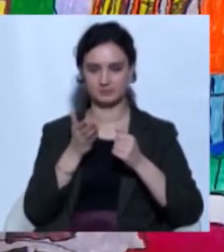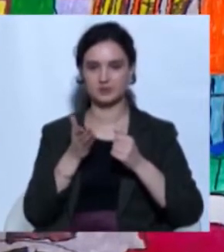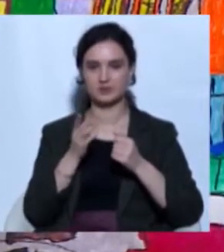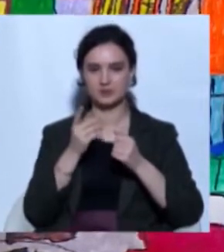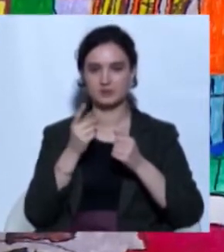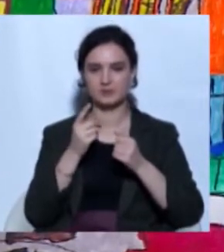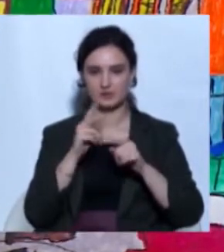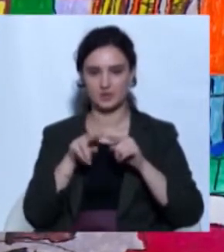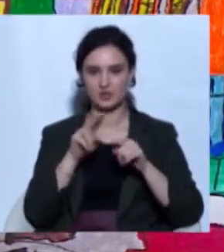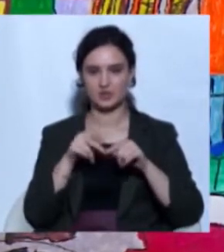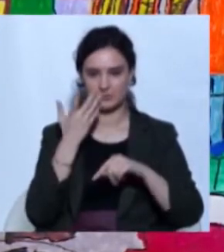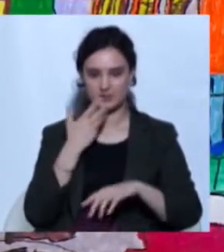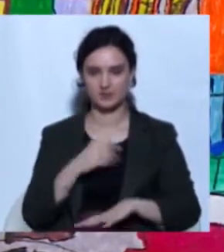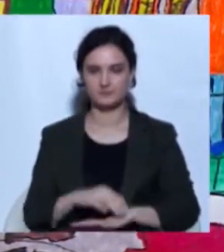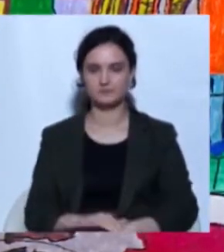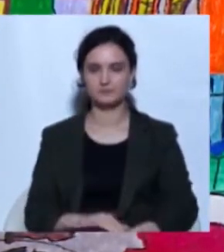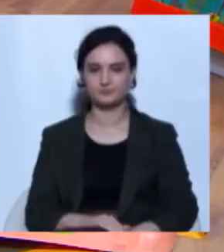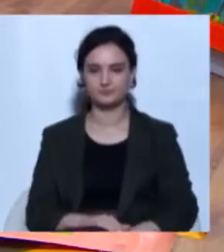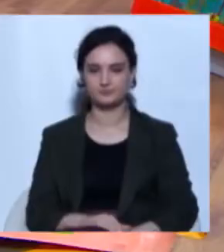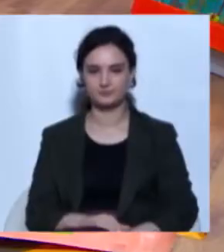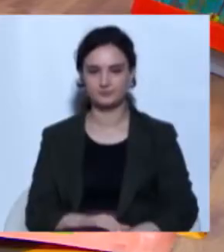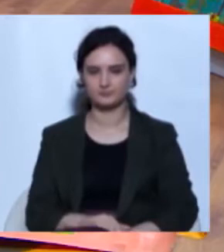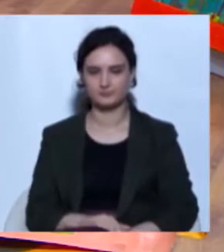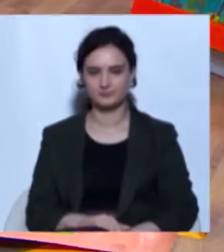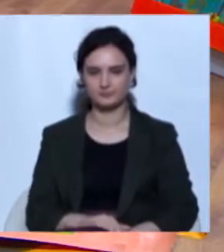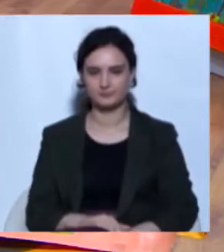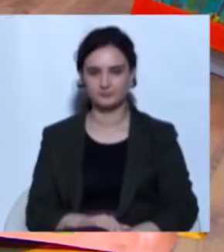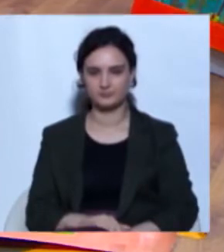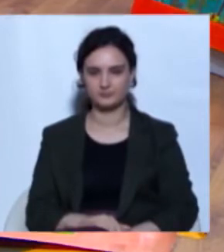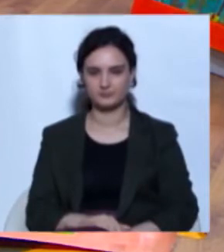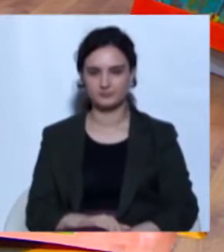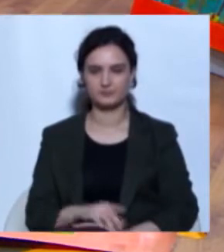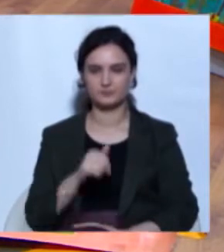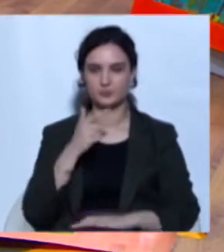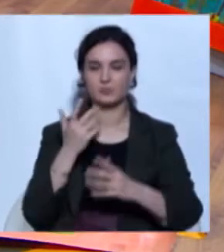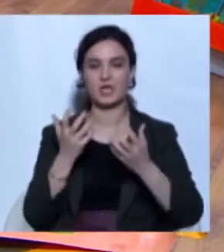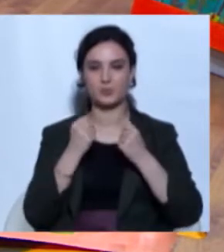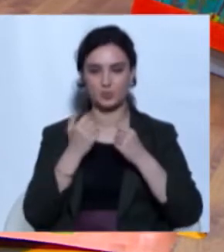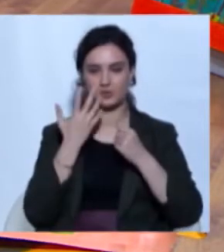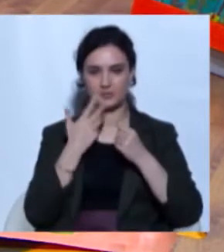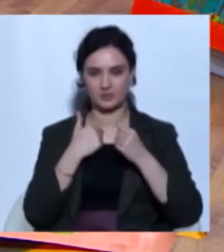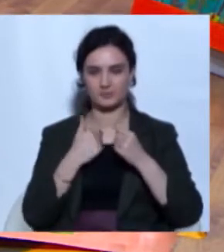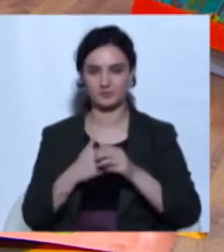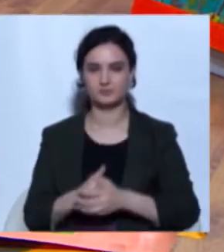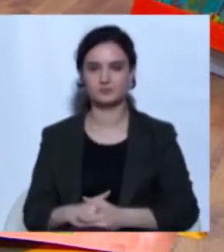იასამნის ფერი და ნარინჯის ფერი, ეს როგორი ფერებია? მიღებული